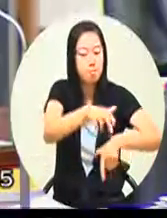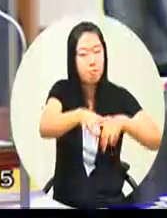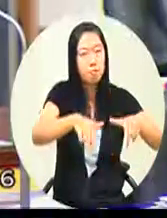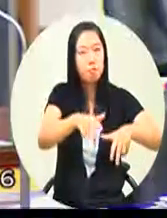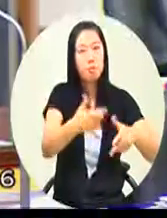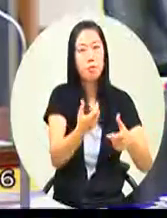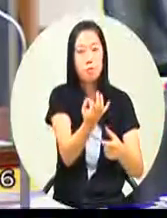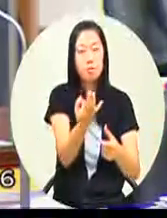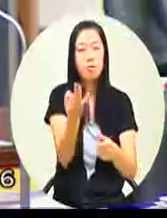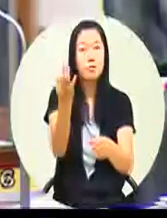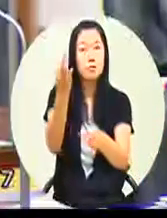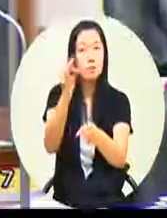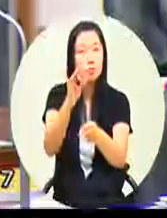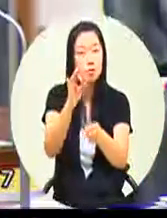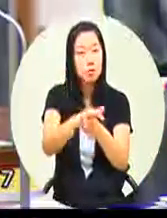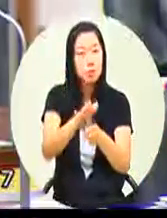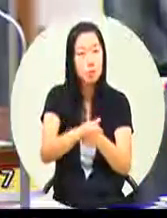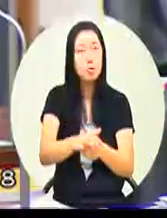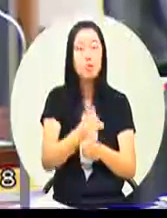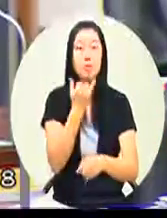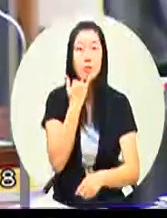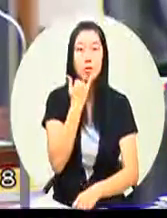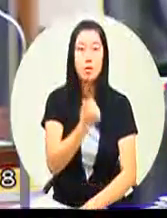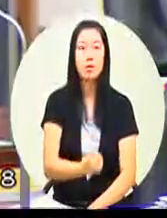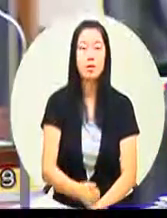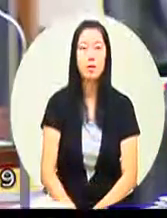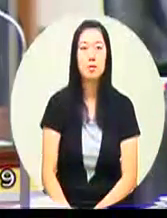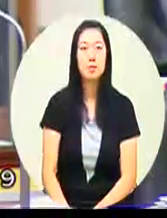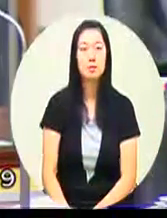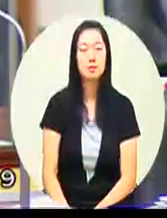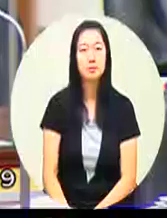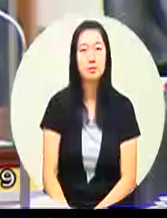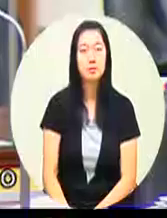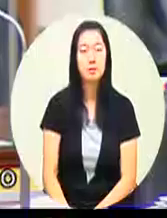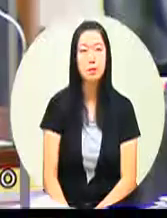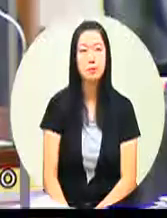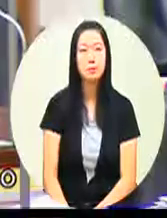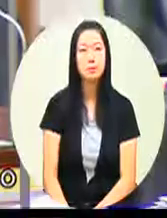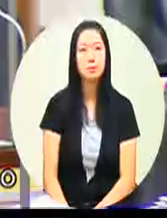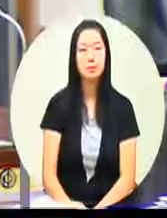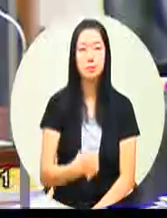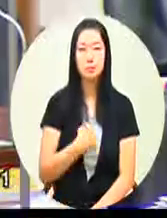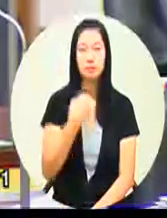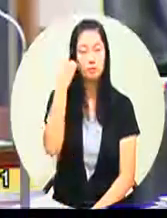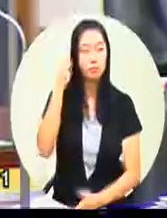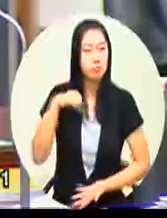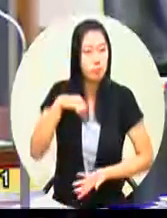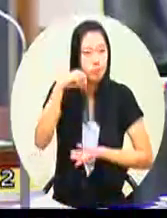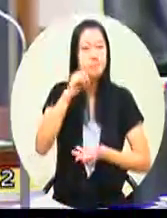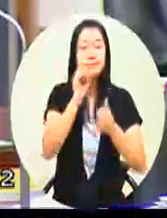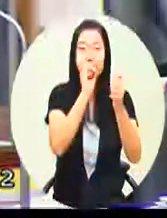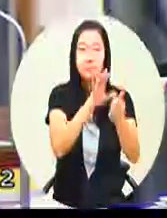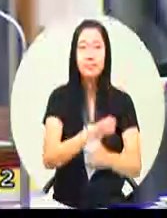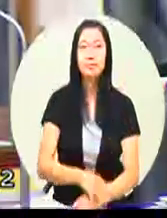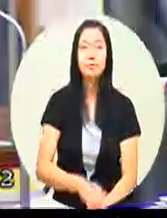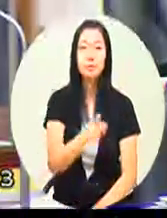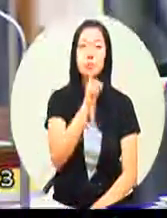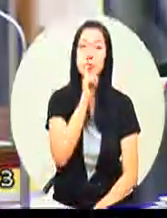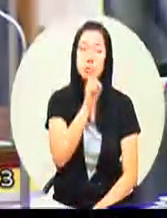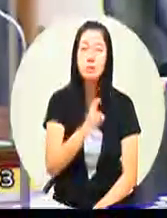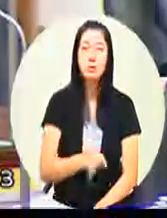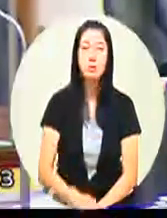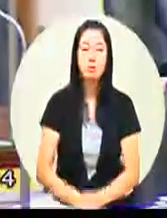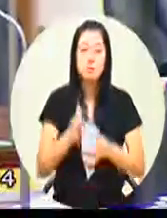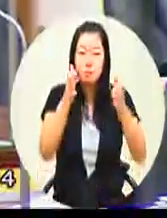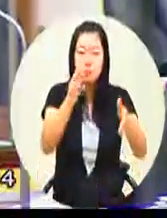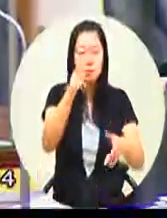对不要鼓励他去购买嘛，对对所以说本席才会提到这个案子你即使说你针对这